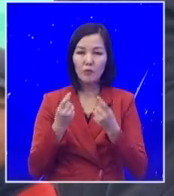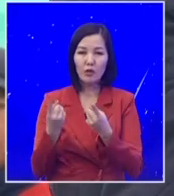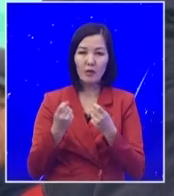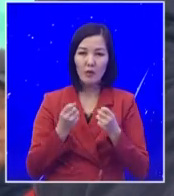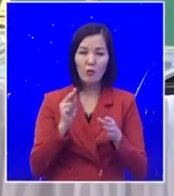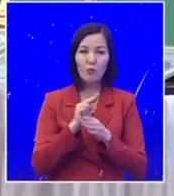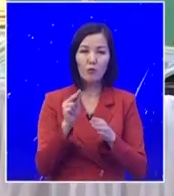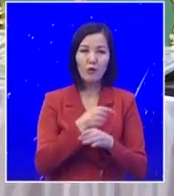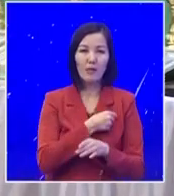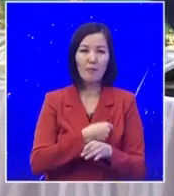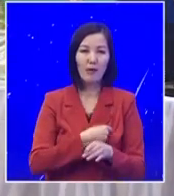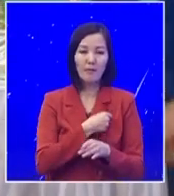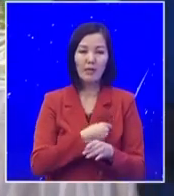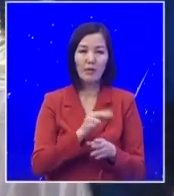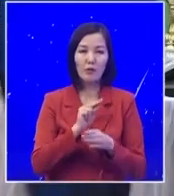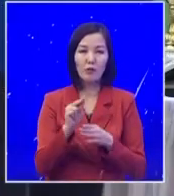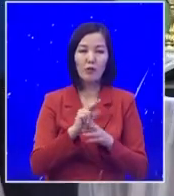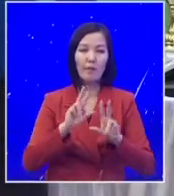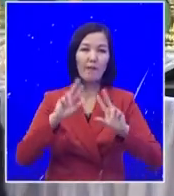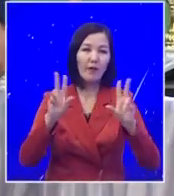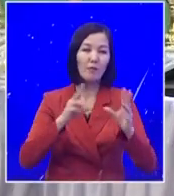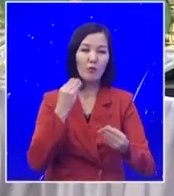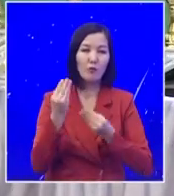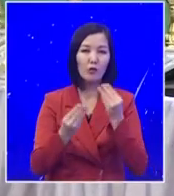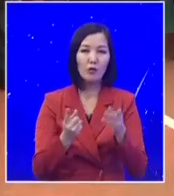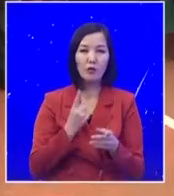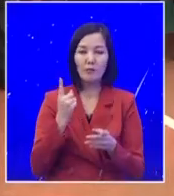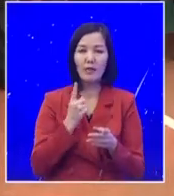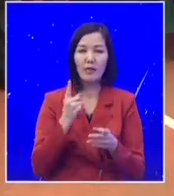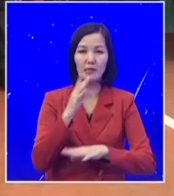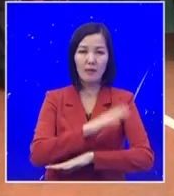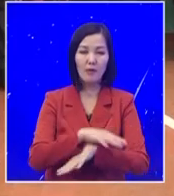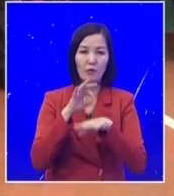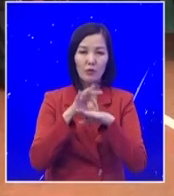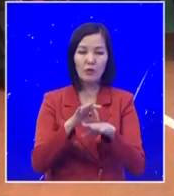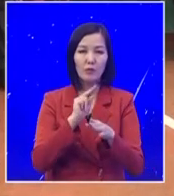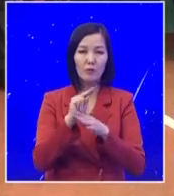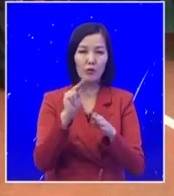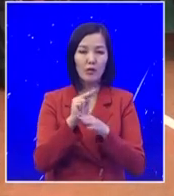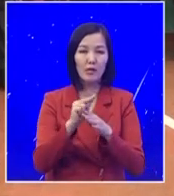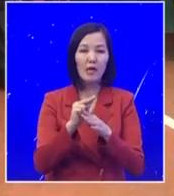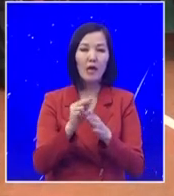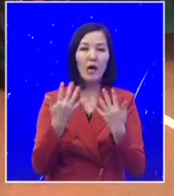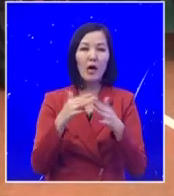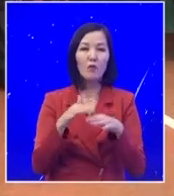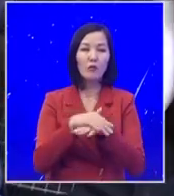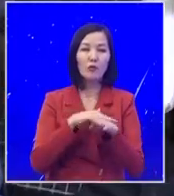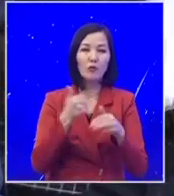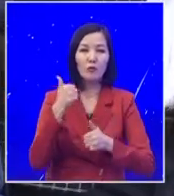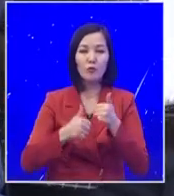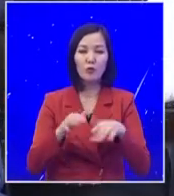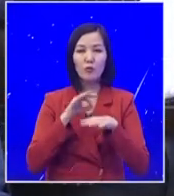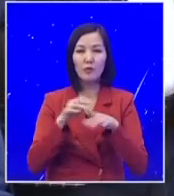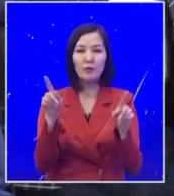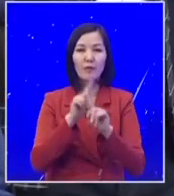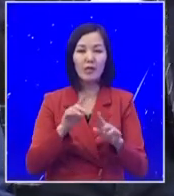тартты. Бапкерлікті қатар ұстап, волейбол ойыны бойынша шеберліктерін шыңдады. Оның осы еңбегін бағалаған ауылдас турнир өткізіп,